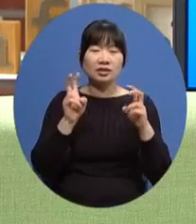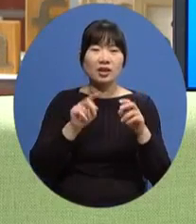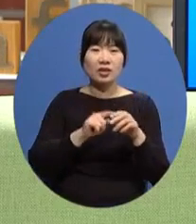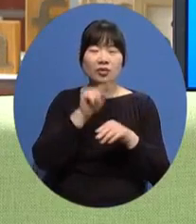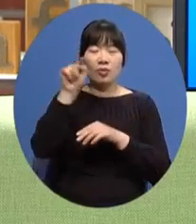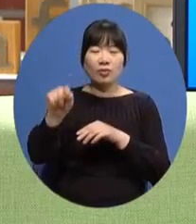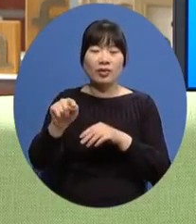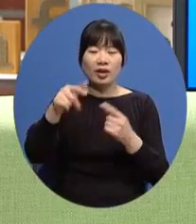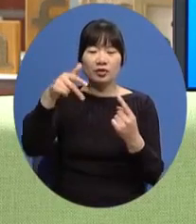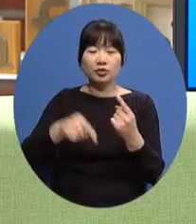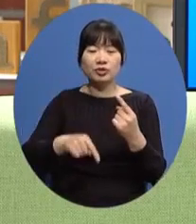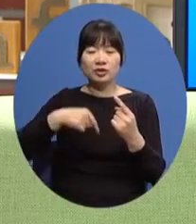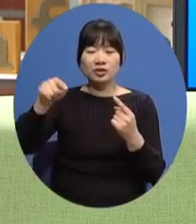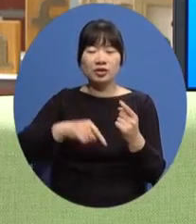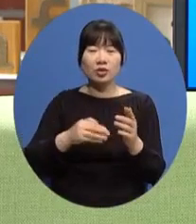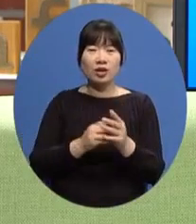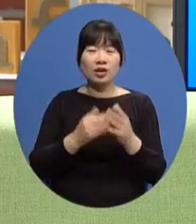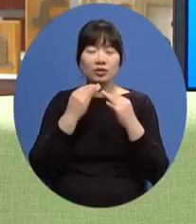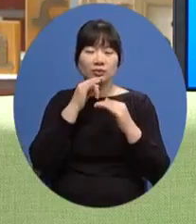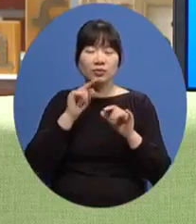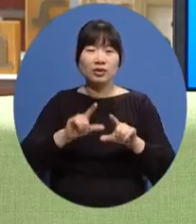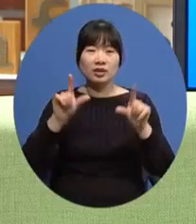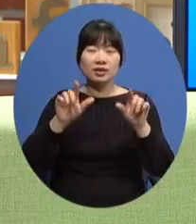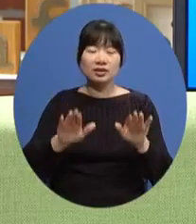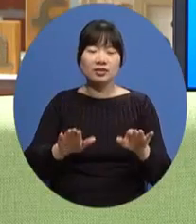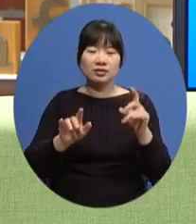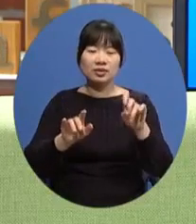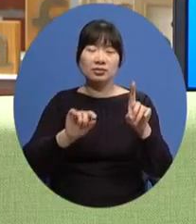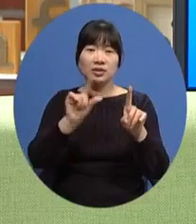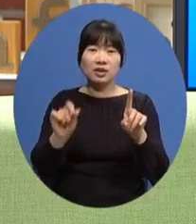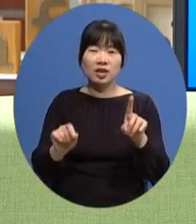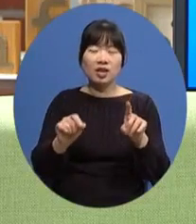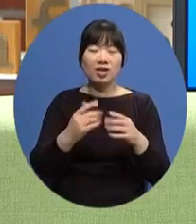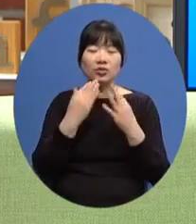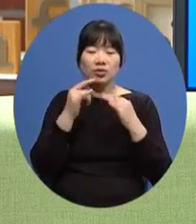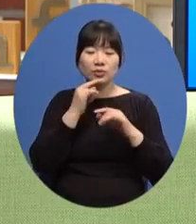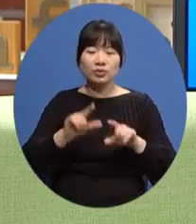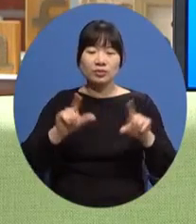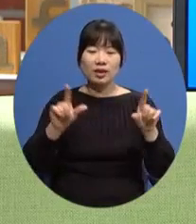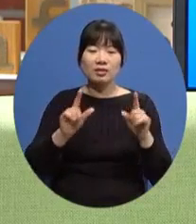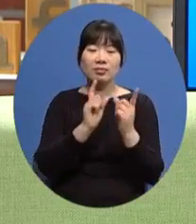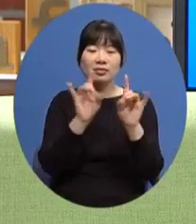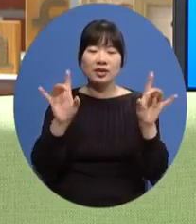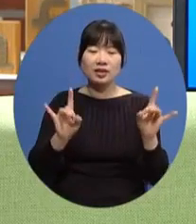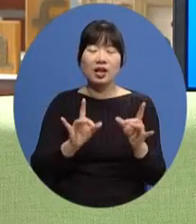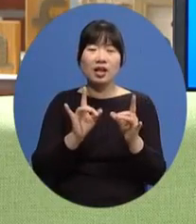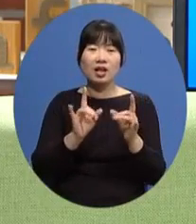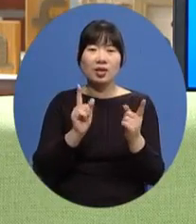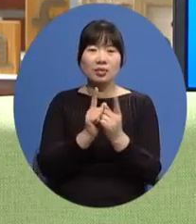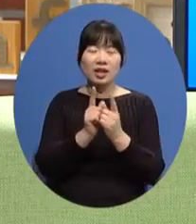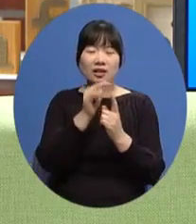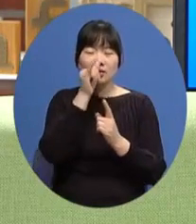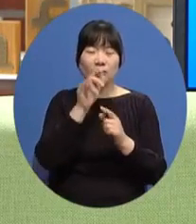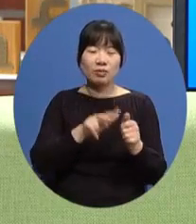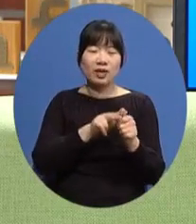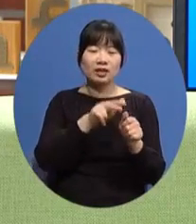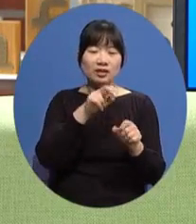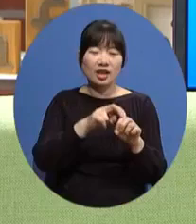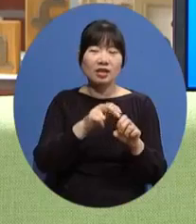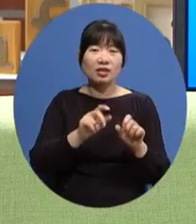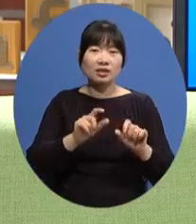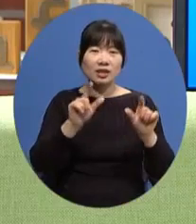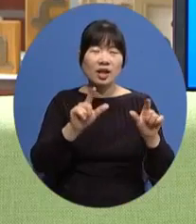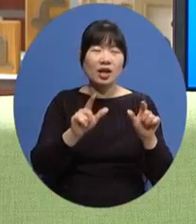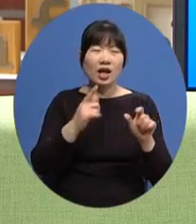동안 다녀오시고 주말에 봤던 거 요즘 11월은 거의 주말마다 봤거든요. 예. 또 말 타러 간 날이 아빠가